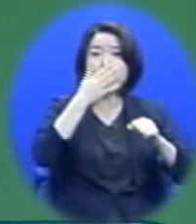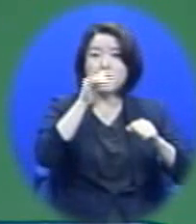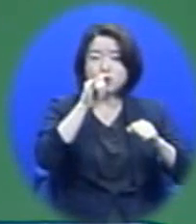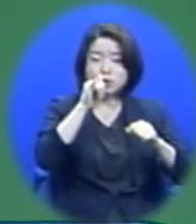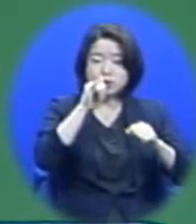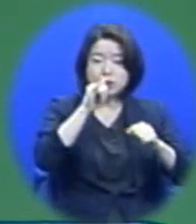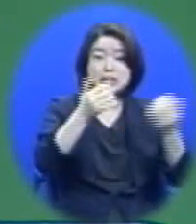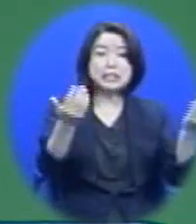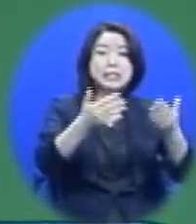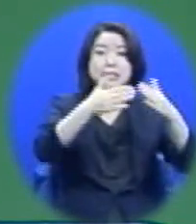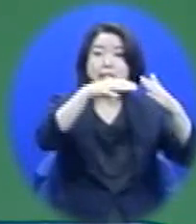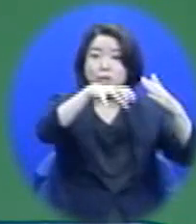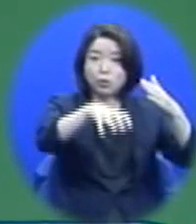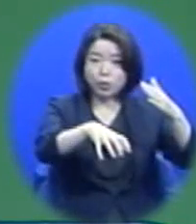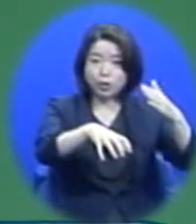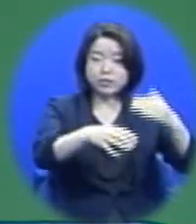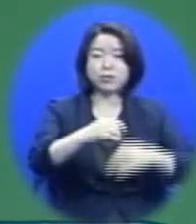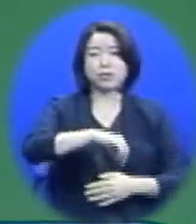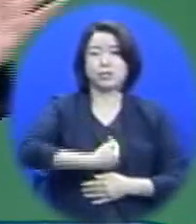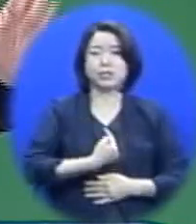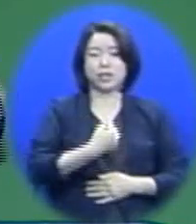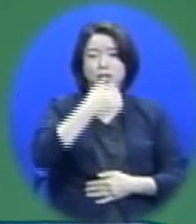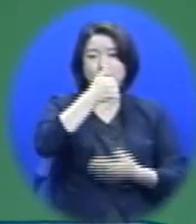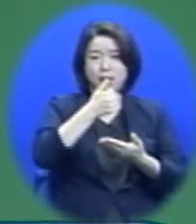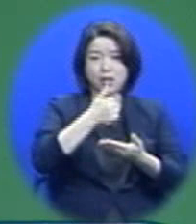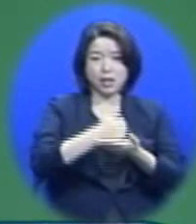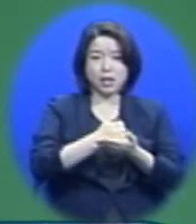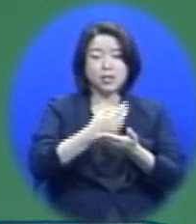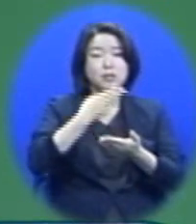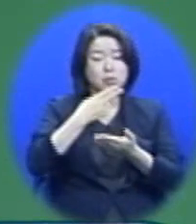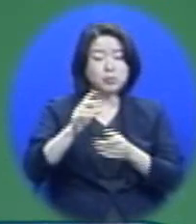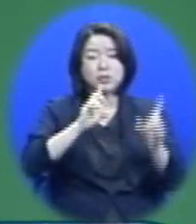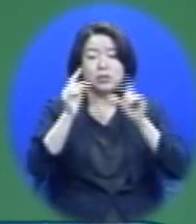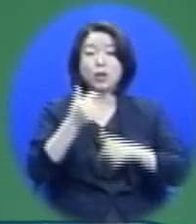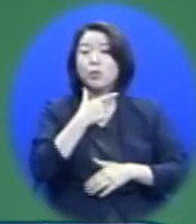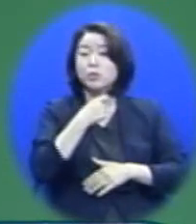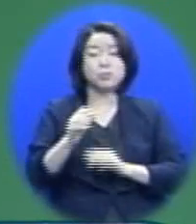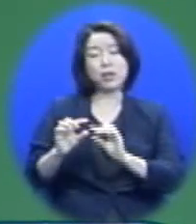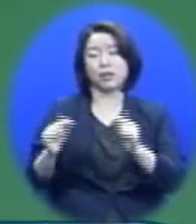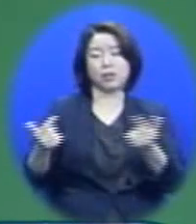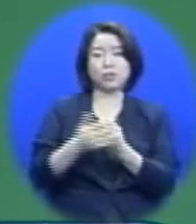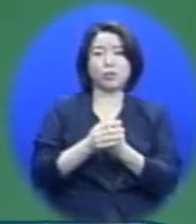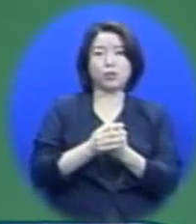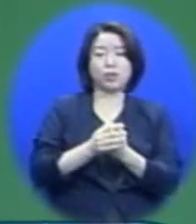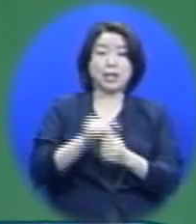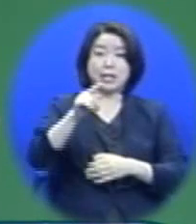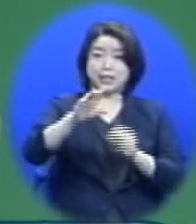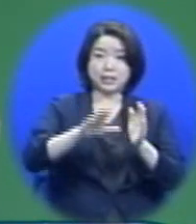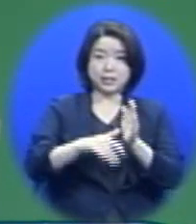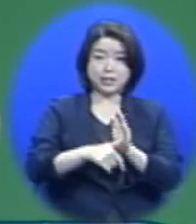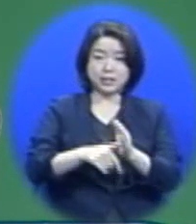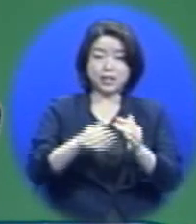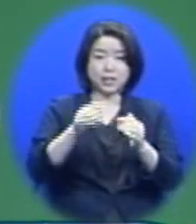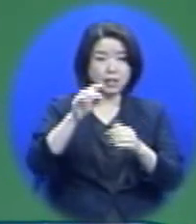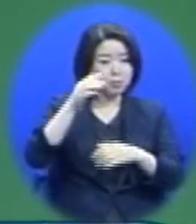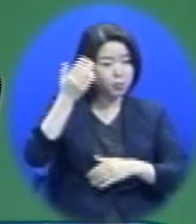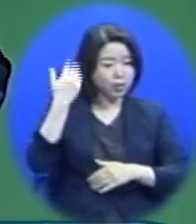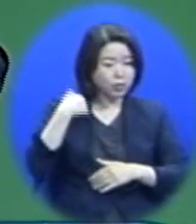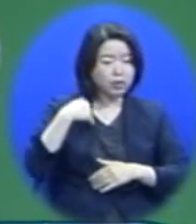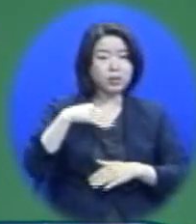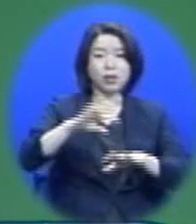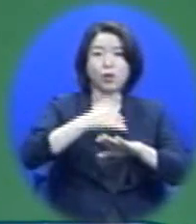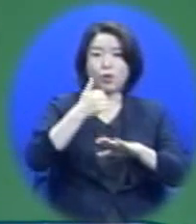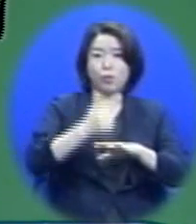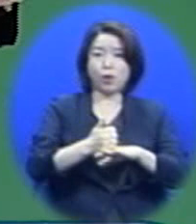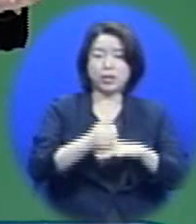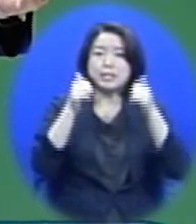관청에서 자기는 흠이 없이 살겠다 그러지 않았습니다. 그때 당시에 왕은 재판장입니다.